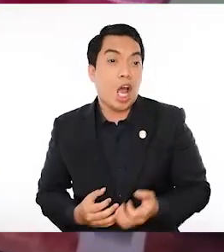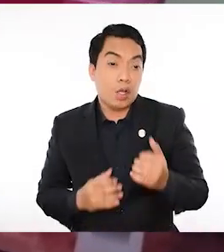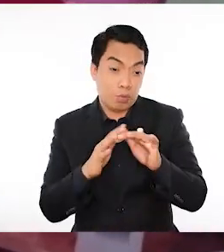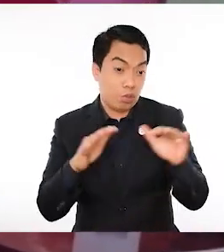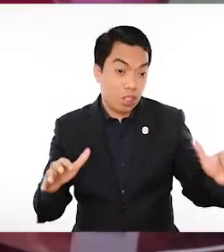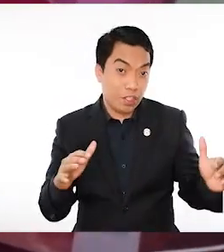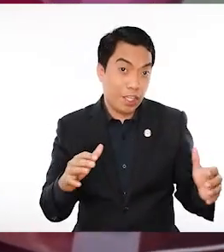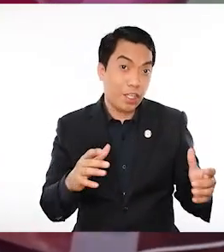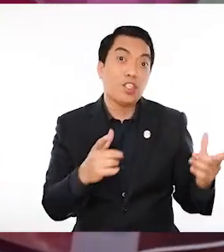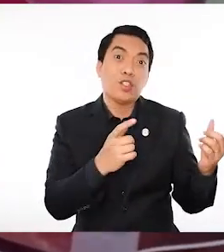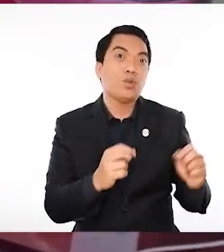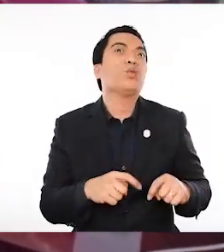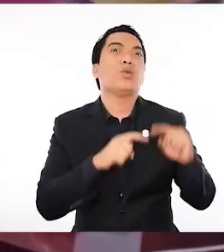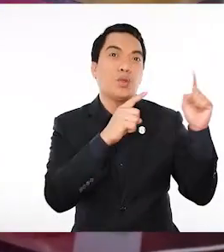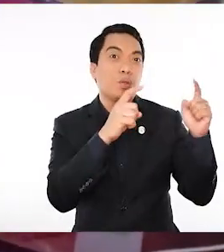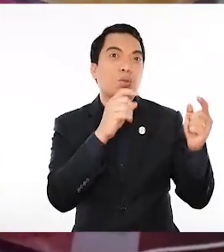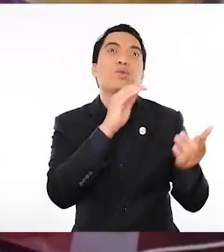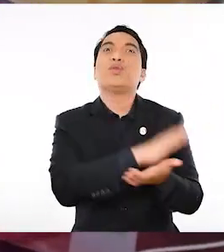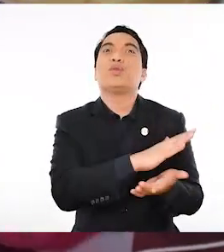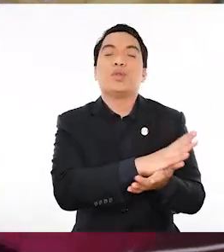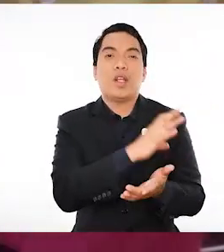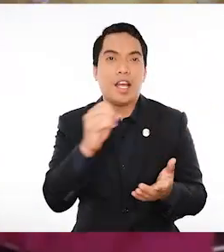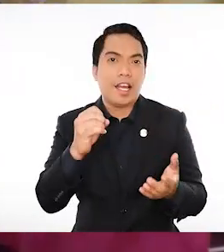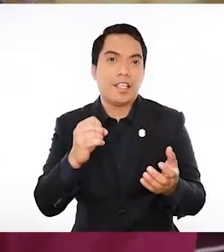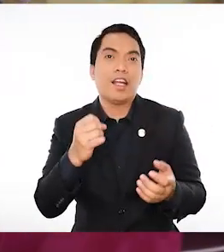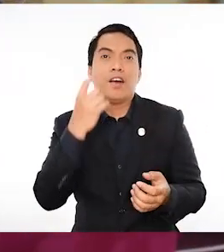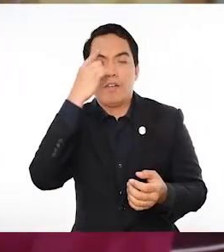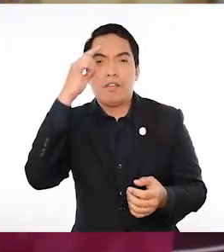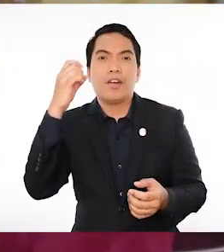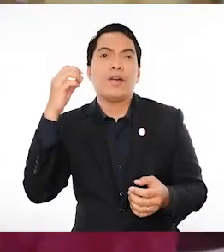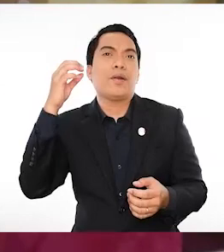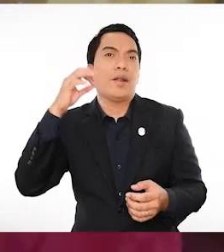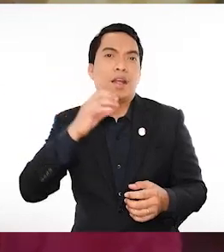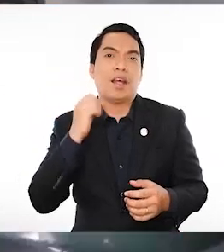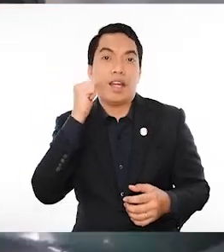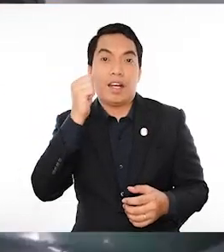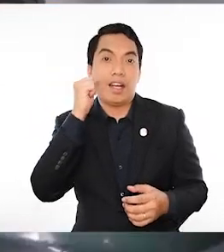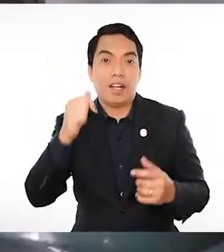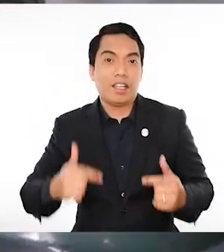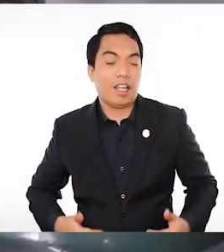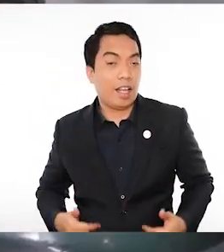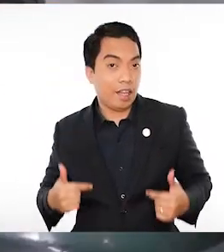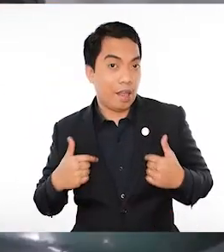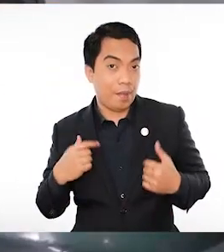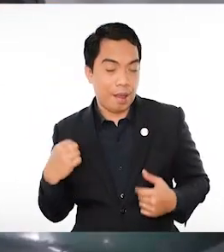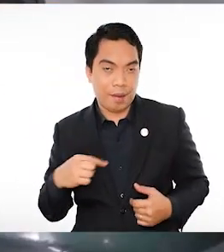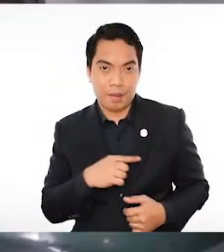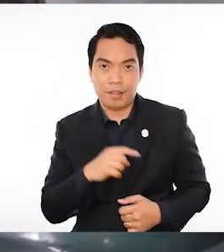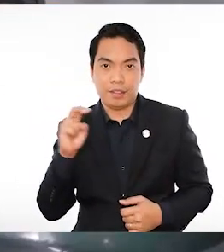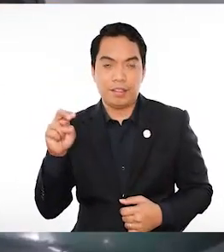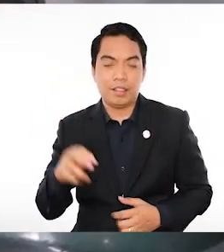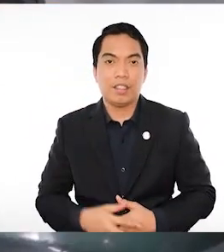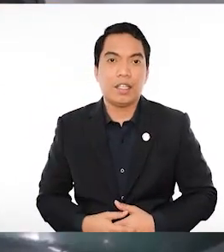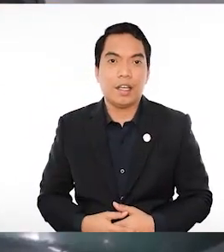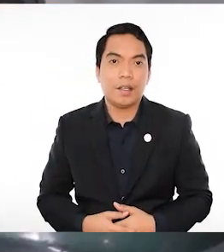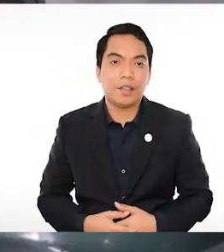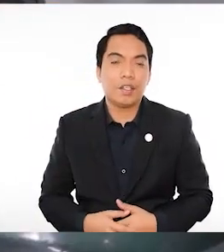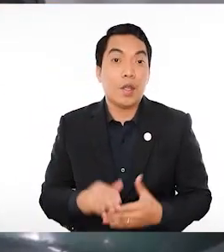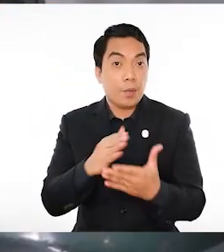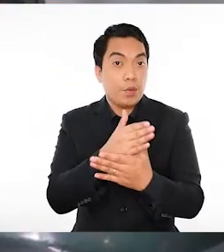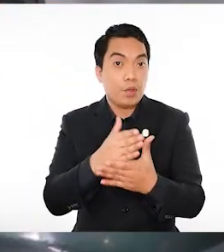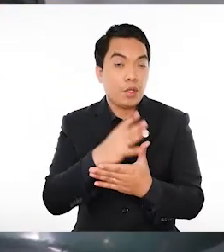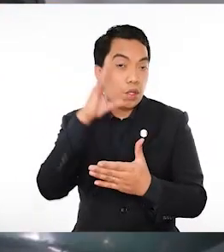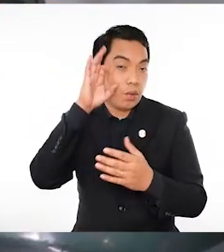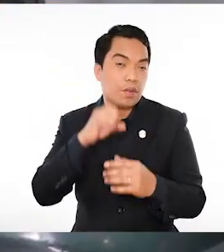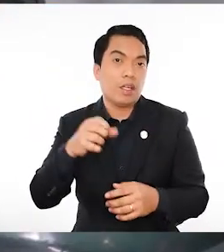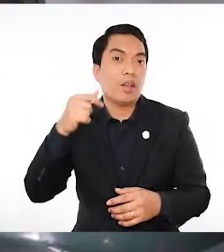po namin kinukuha ang pantustos sa aming pang-araw-araw. Ibinahagi ni kapatid na Victoria Verano sa